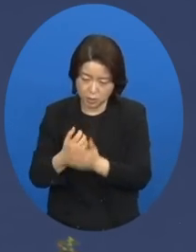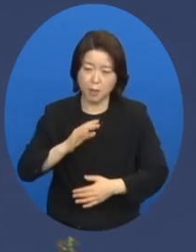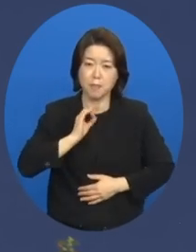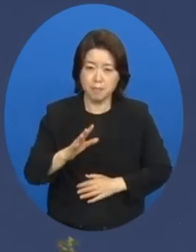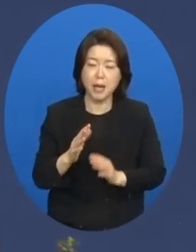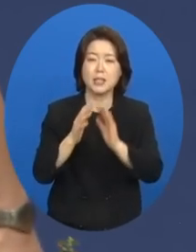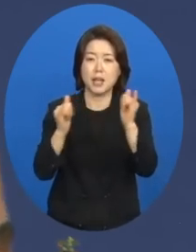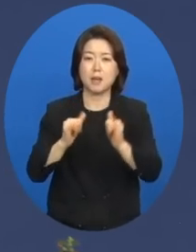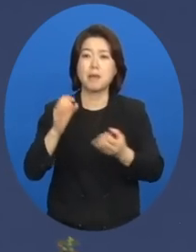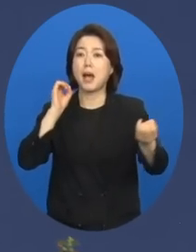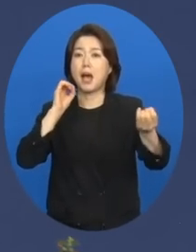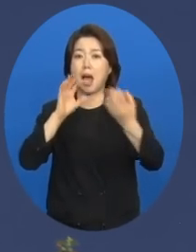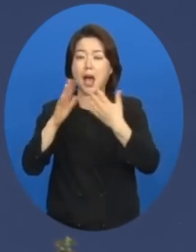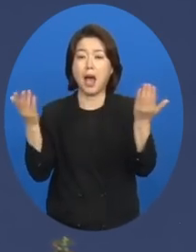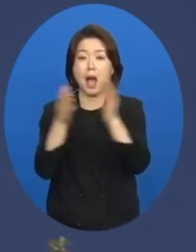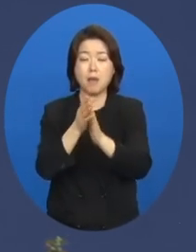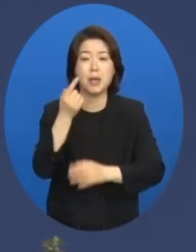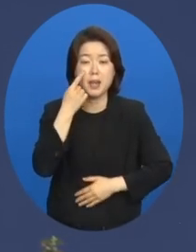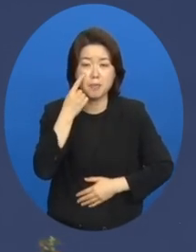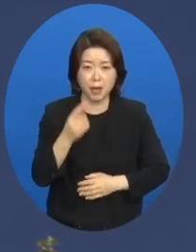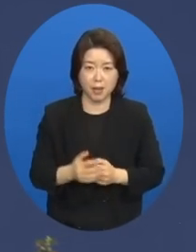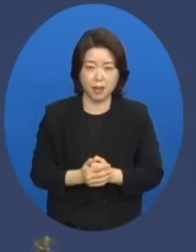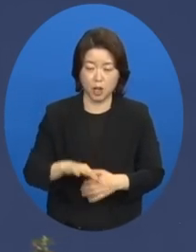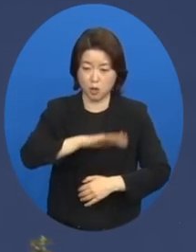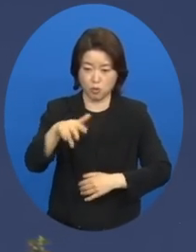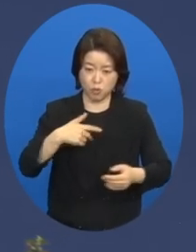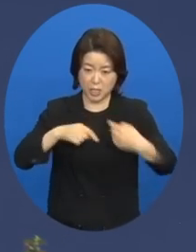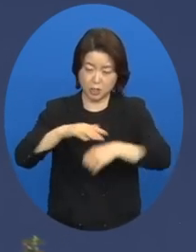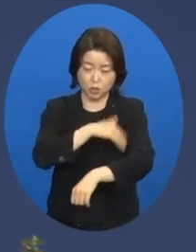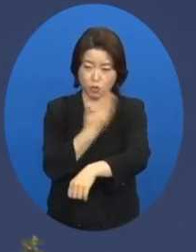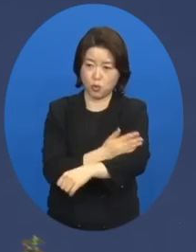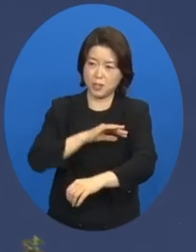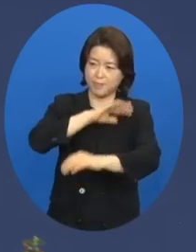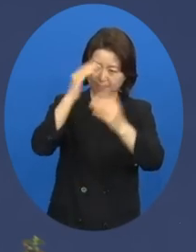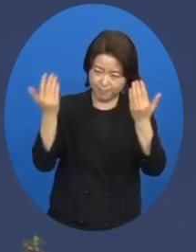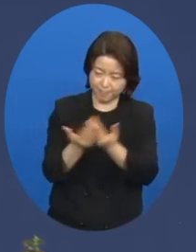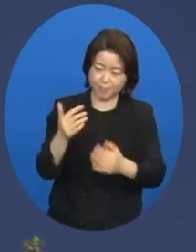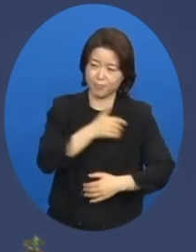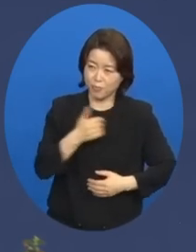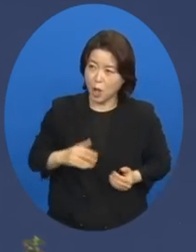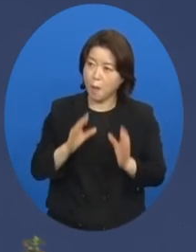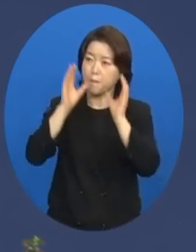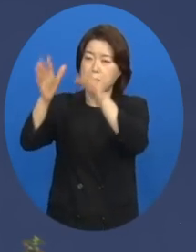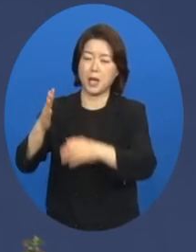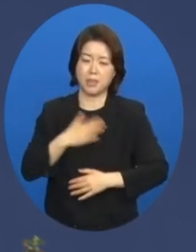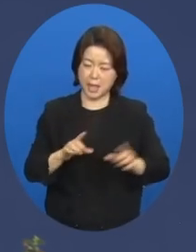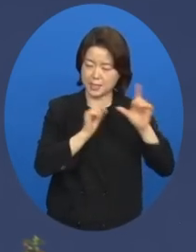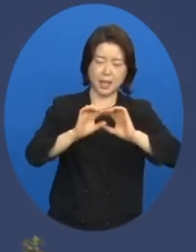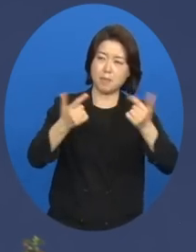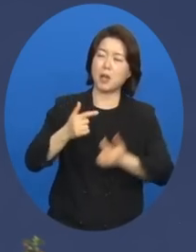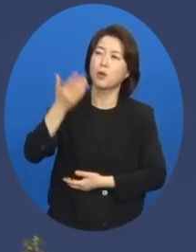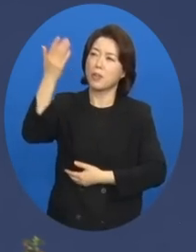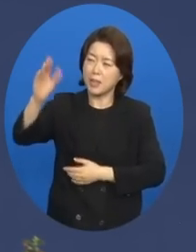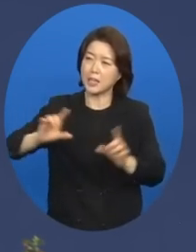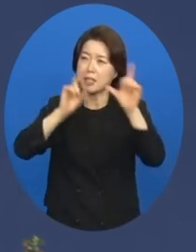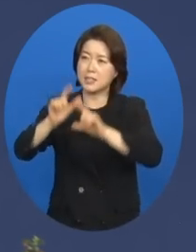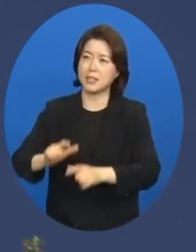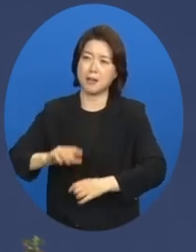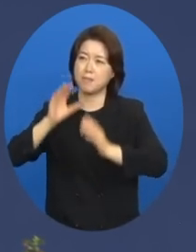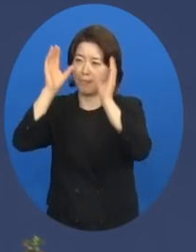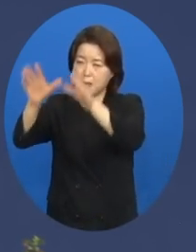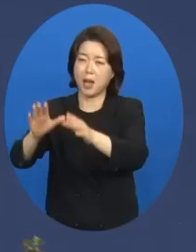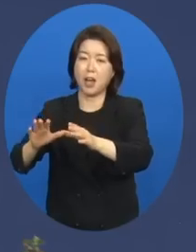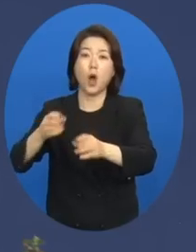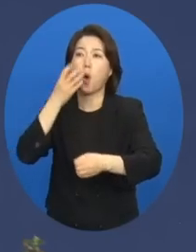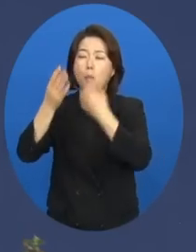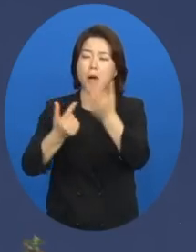아멘 합시다. 그리고 우리의 주권을 주님 앞에 기꺼이 드려서 내 삶이 아니오 당신의 삶인 것을 고백하기를 원하시는 분만